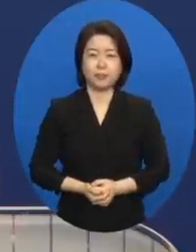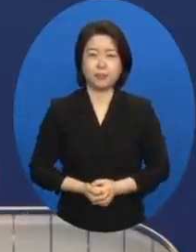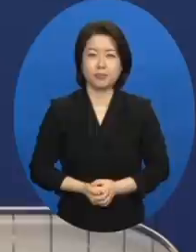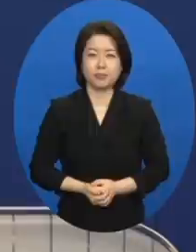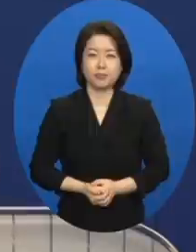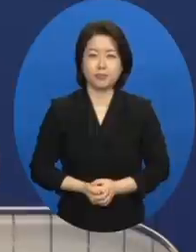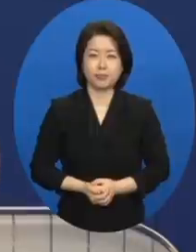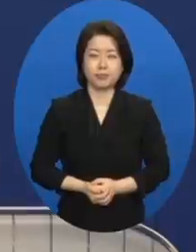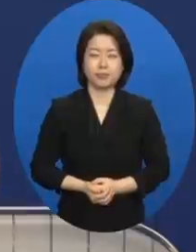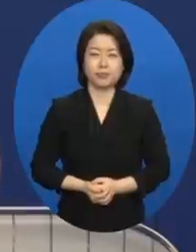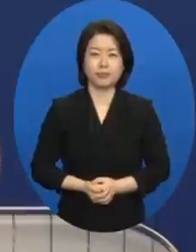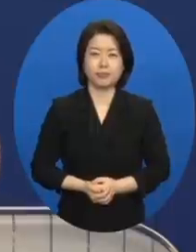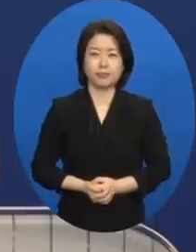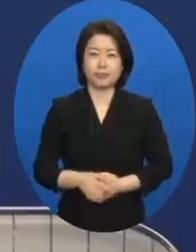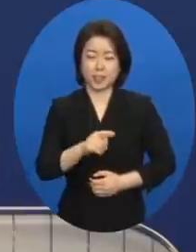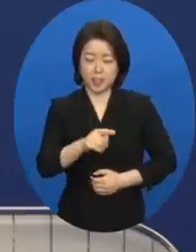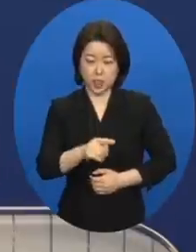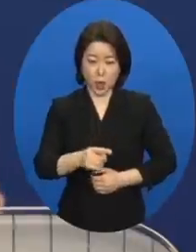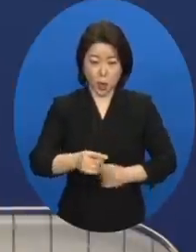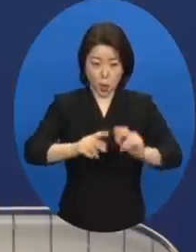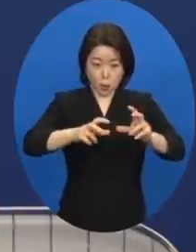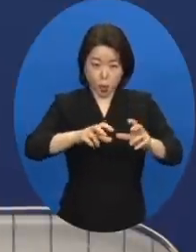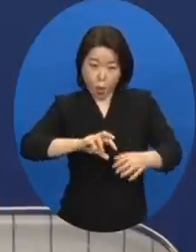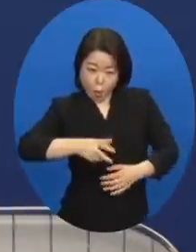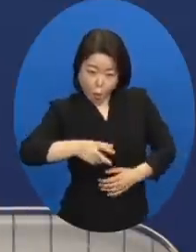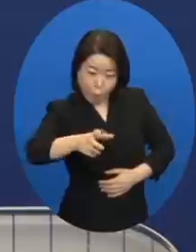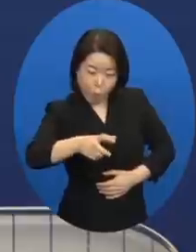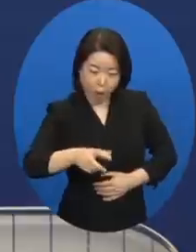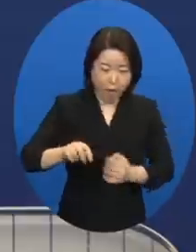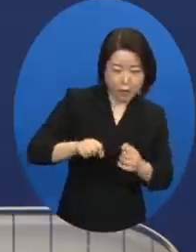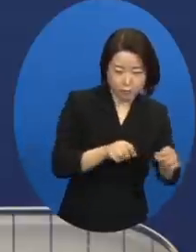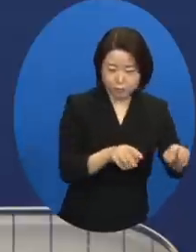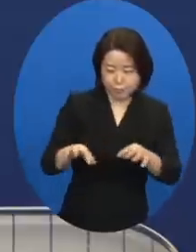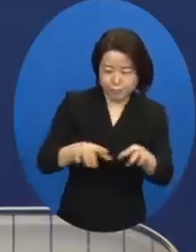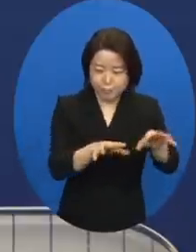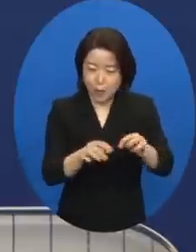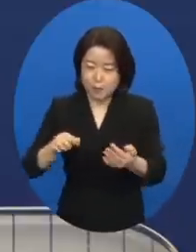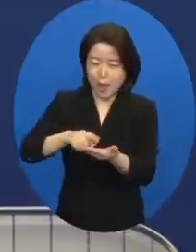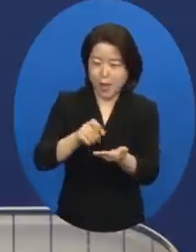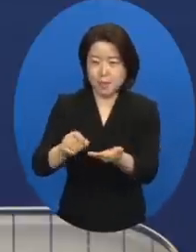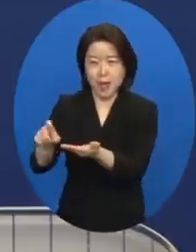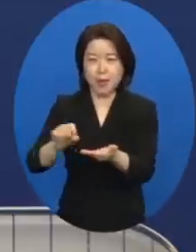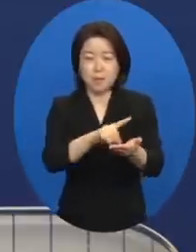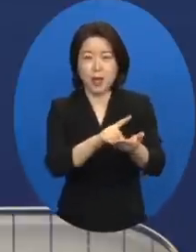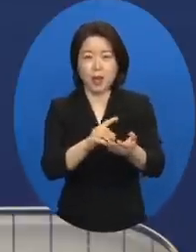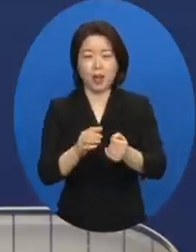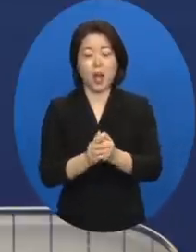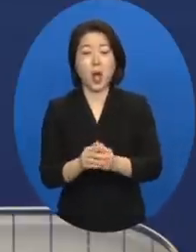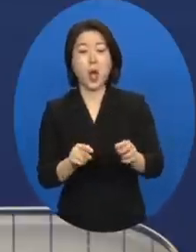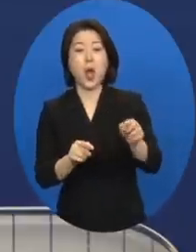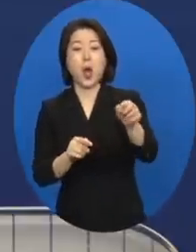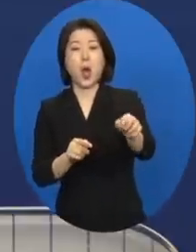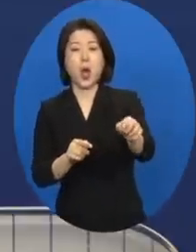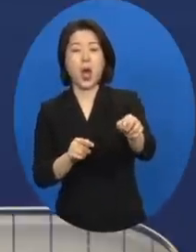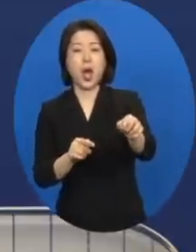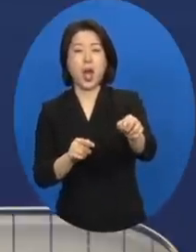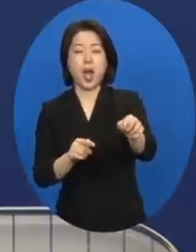해주셨어요. 굴러가는 공을 따라서 막 쫓아가다가 앞서가는